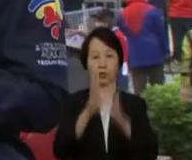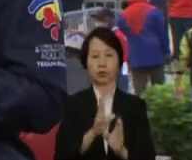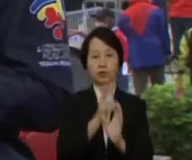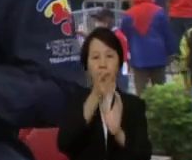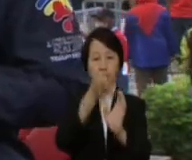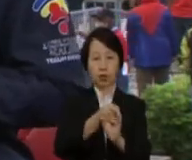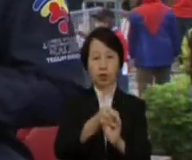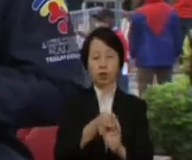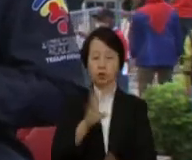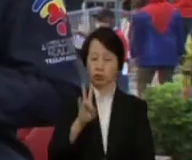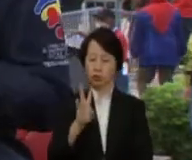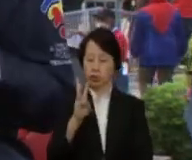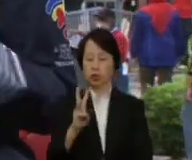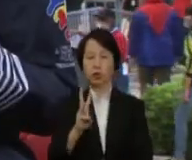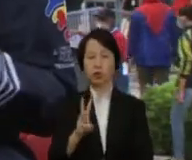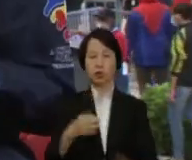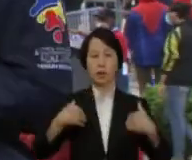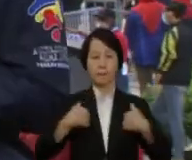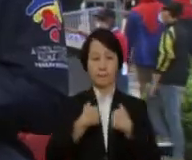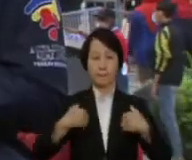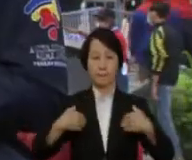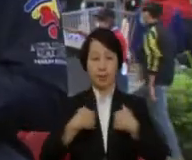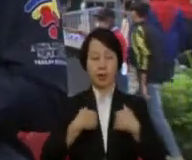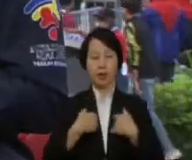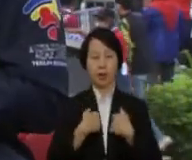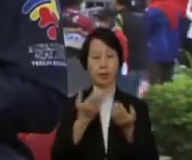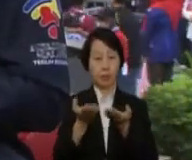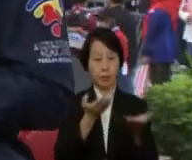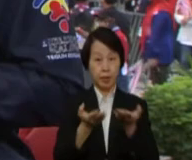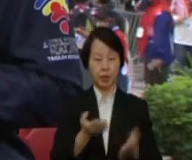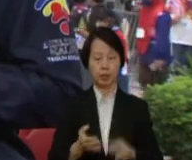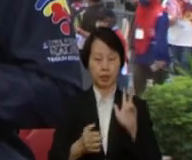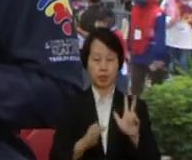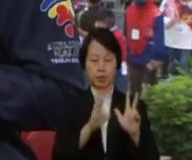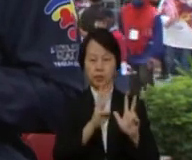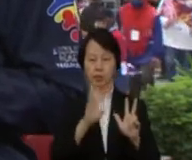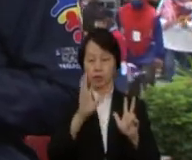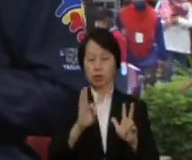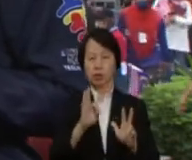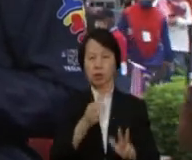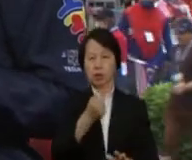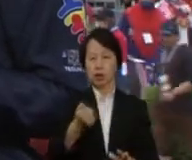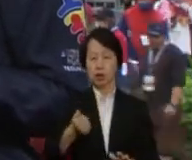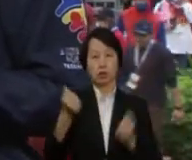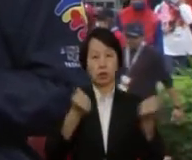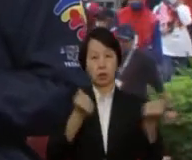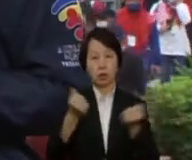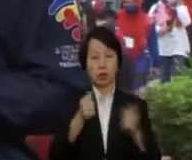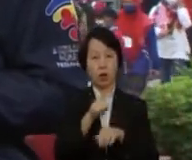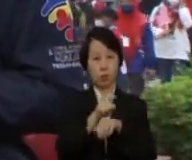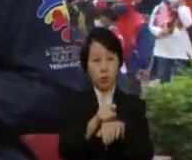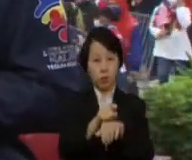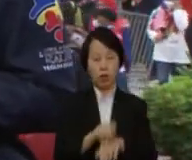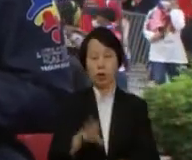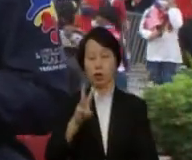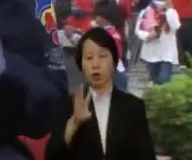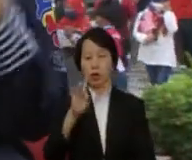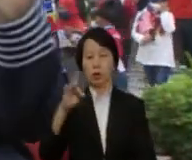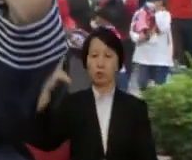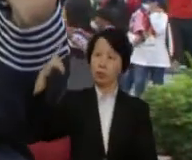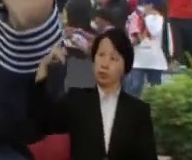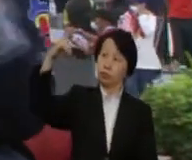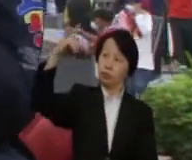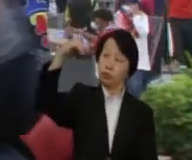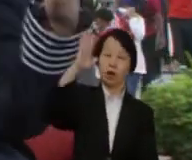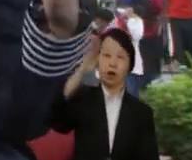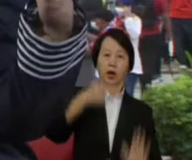serta, 76 ekor haiwan dalam perkhidmatan, 369 aset darat dan juga 68 aset udara